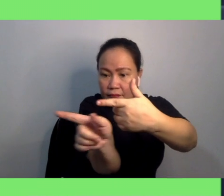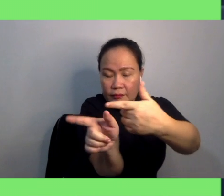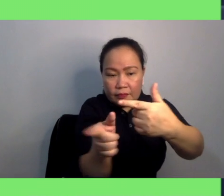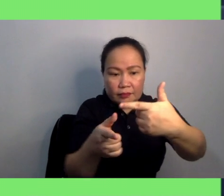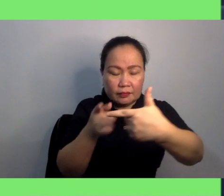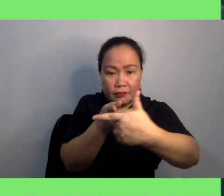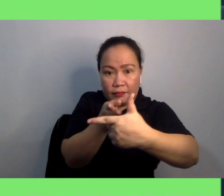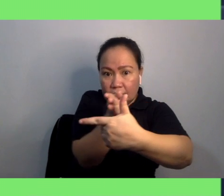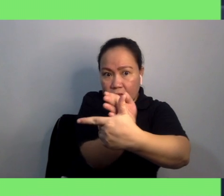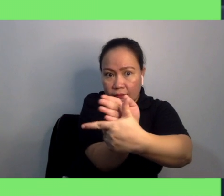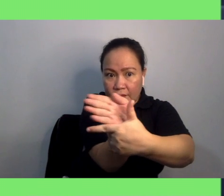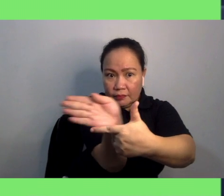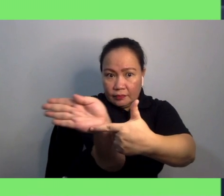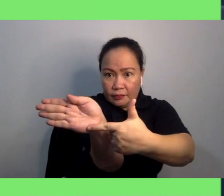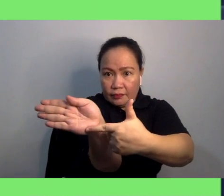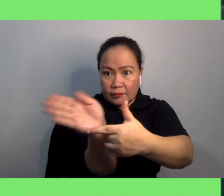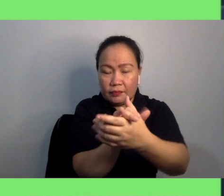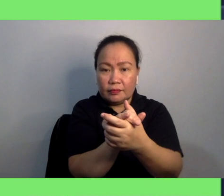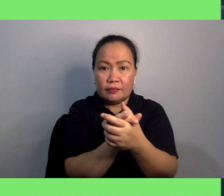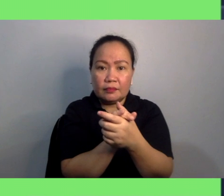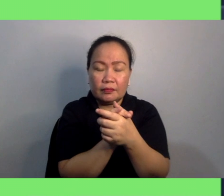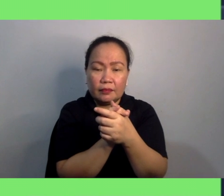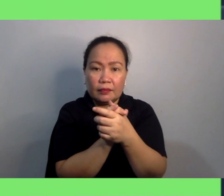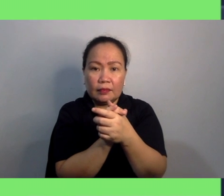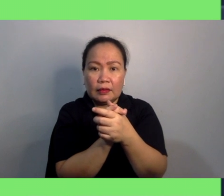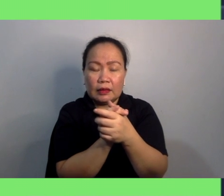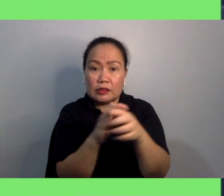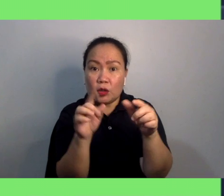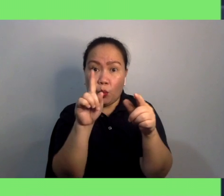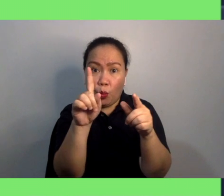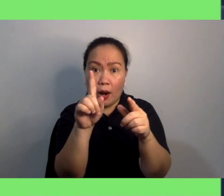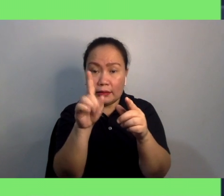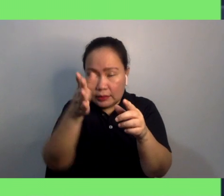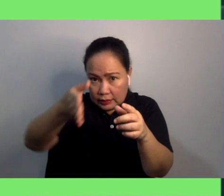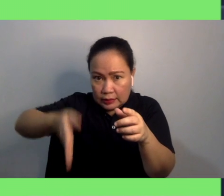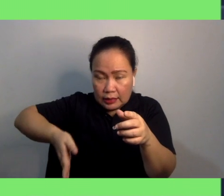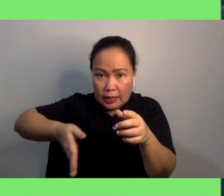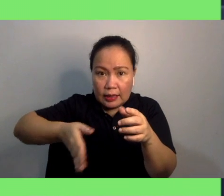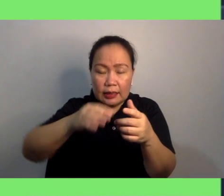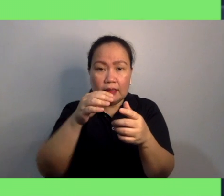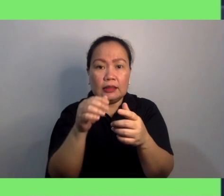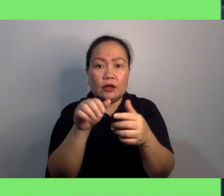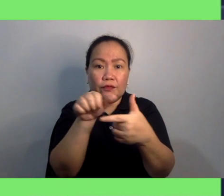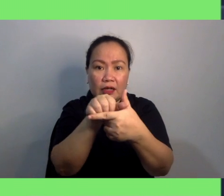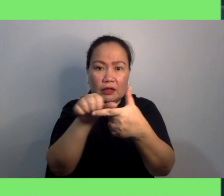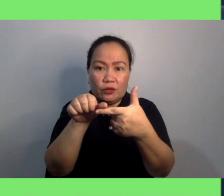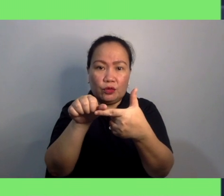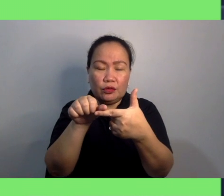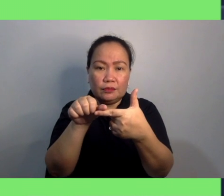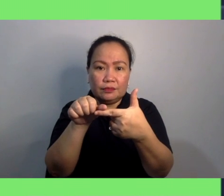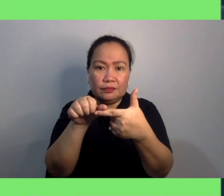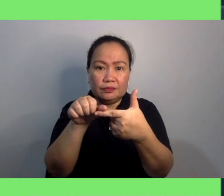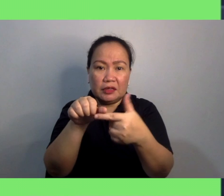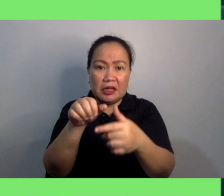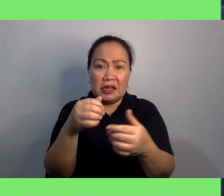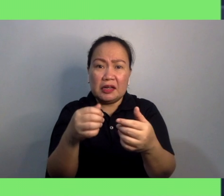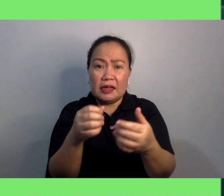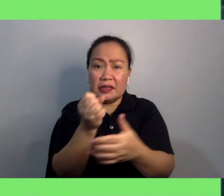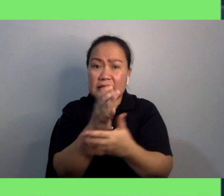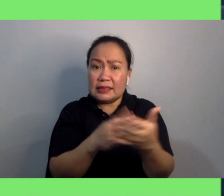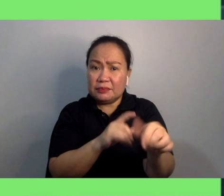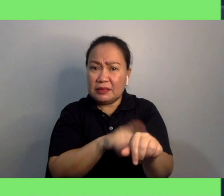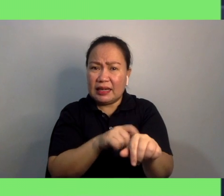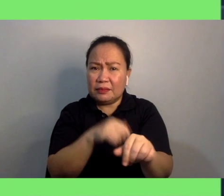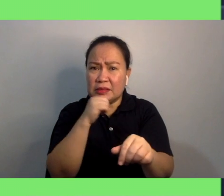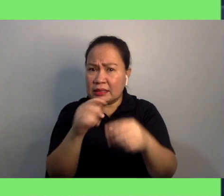kasi, naitatapat natin yung protractor dun sa vertex ng angle, pero yung gilid niya, hindi nakatapat